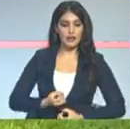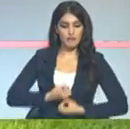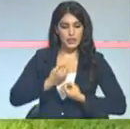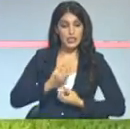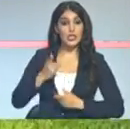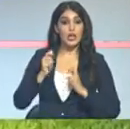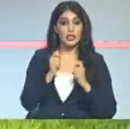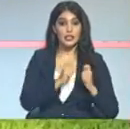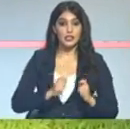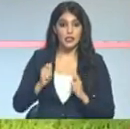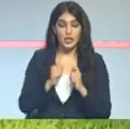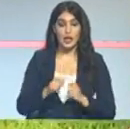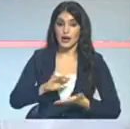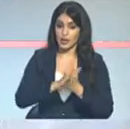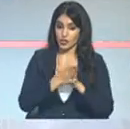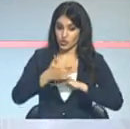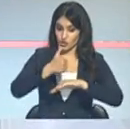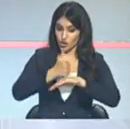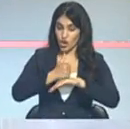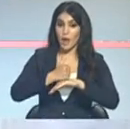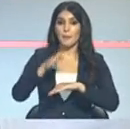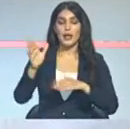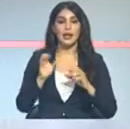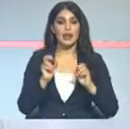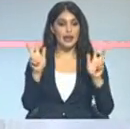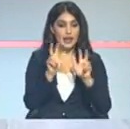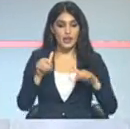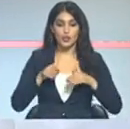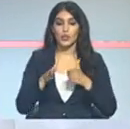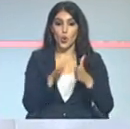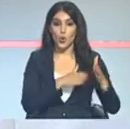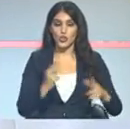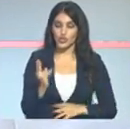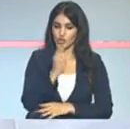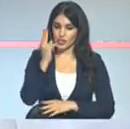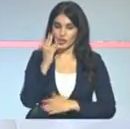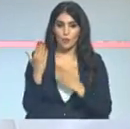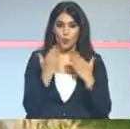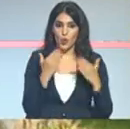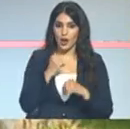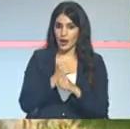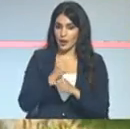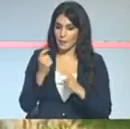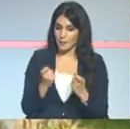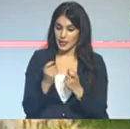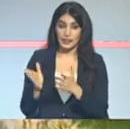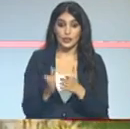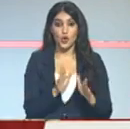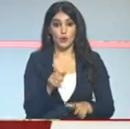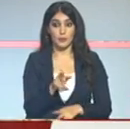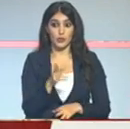وفق رئيس الجمعيه التونسيه للاعلام والتوجيه المدرسي والجامعي والمهني لابد من